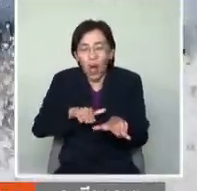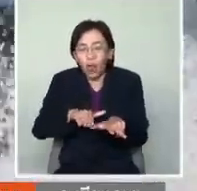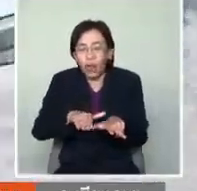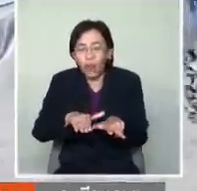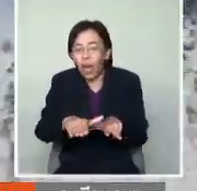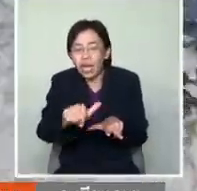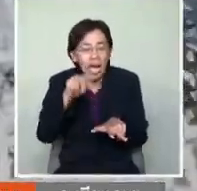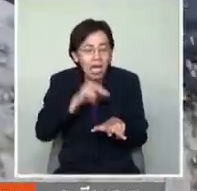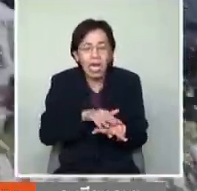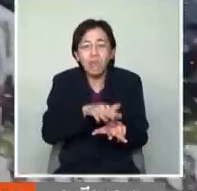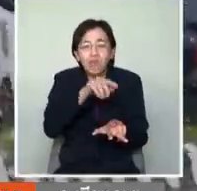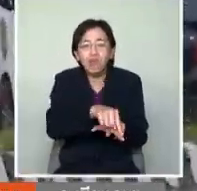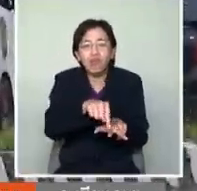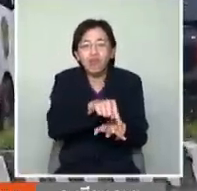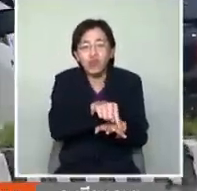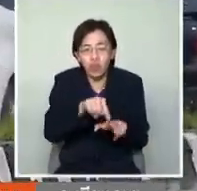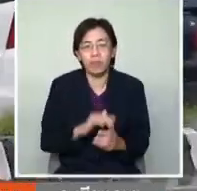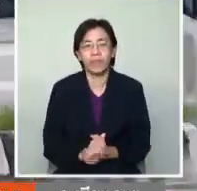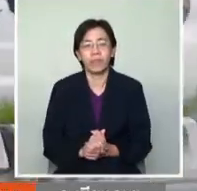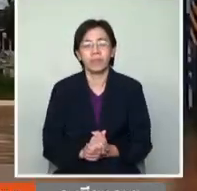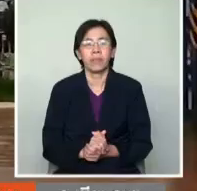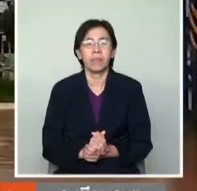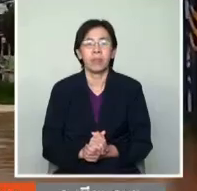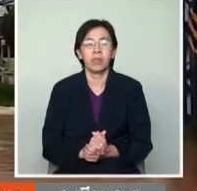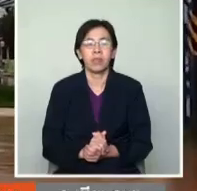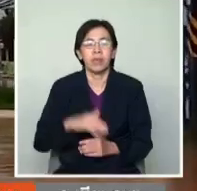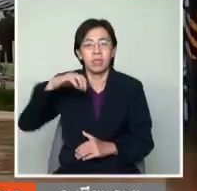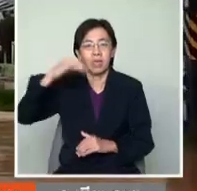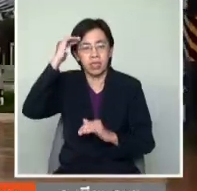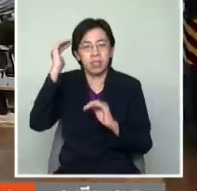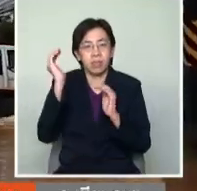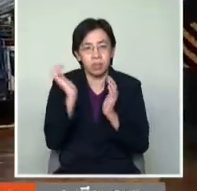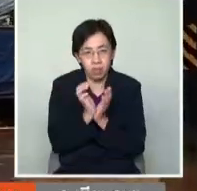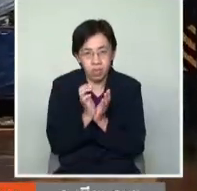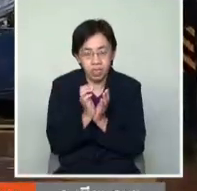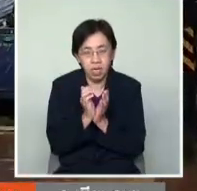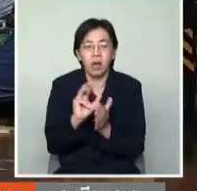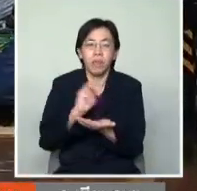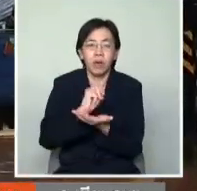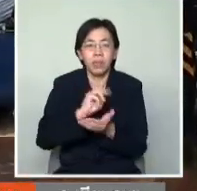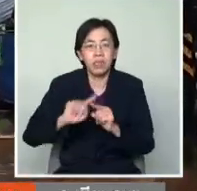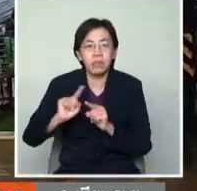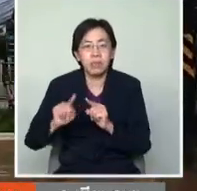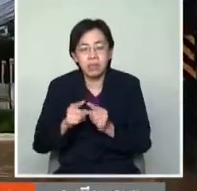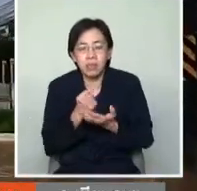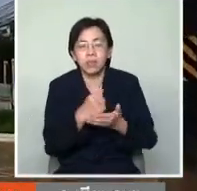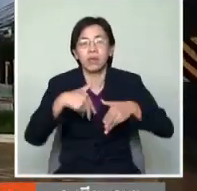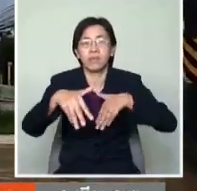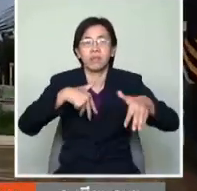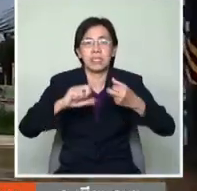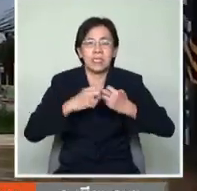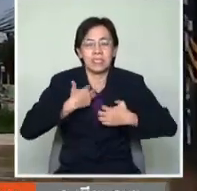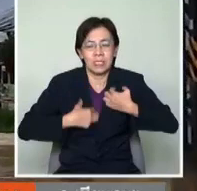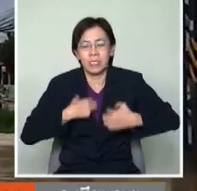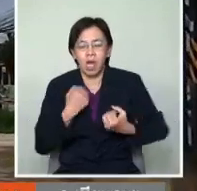จรเท่านั้นนะคะขณะที่ตำรวจจราจรสถานีตำรวจภูธรแม่สายพร้อมด้วยหน่วยกู้ภัยก็ออกไปช่วยเหลือประชาชนที่ได้รับผลกระ